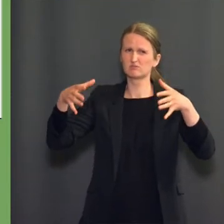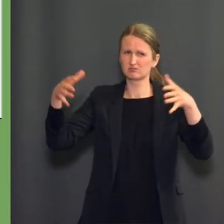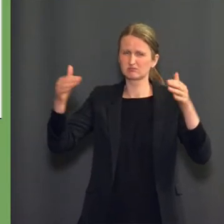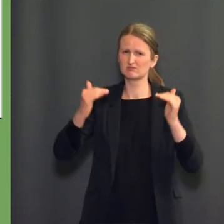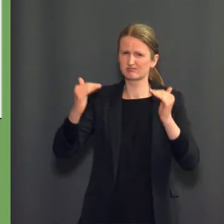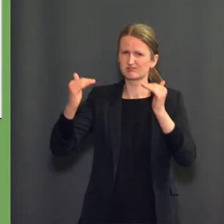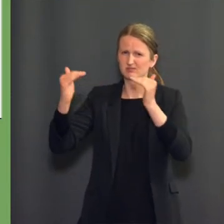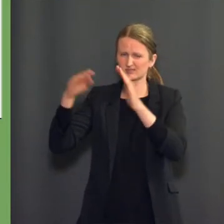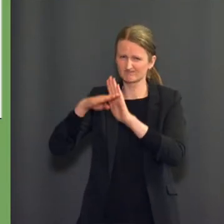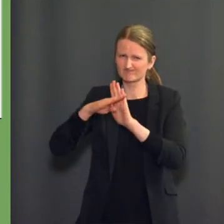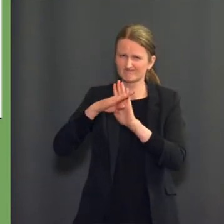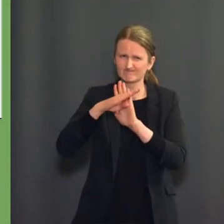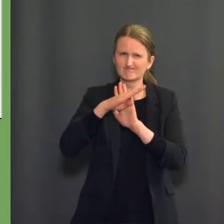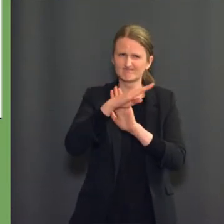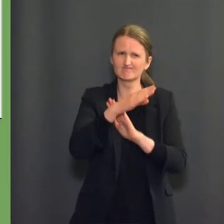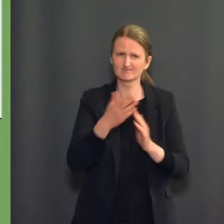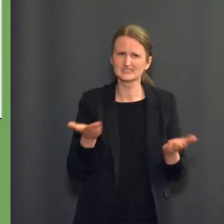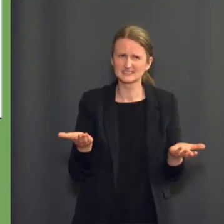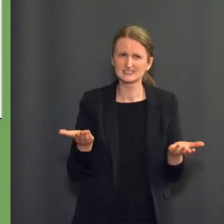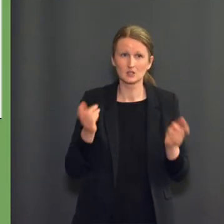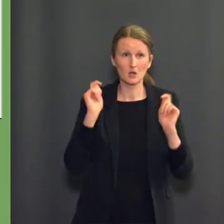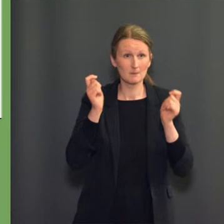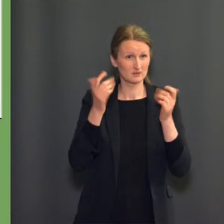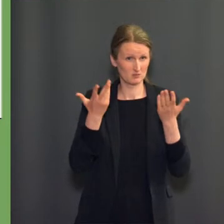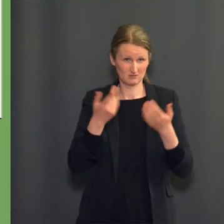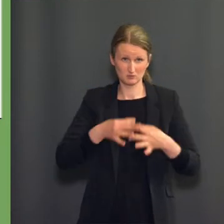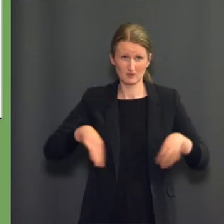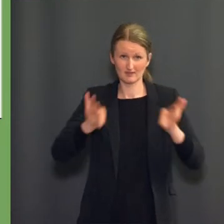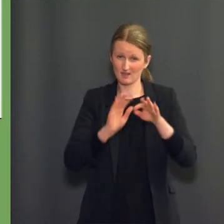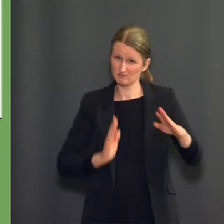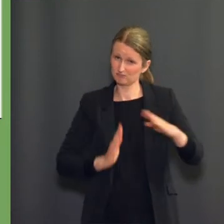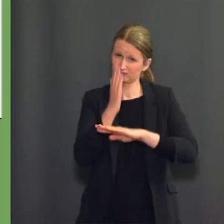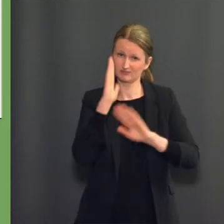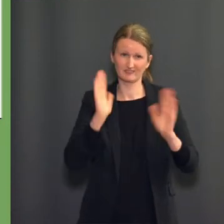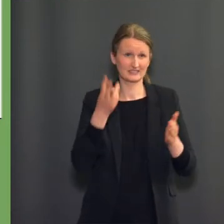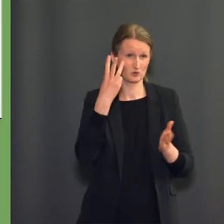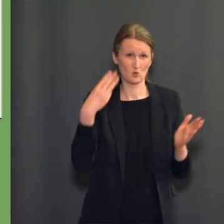Plus de 3000 patients COVID sont actuellement hospitalisés,